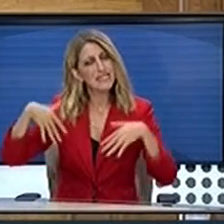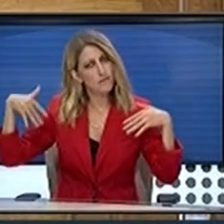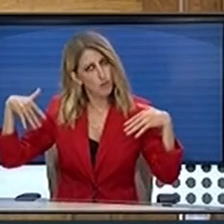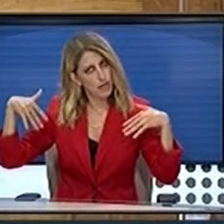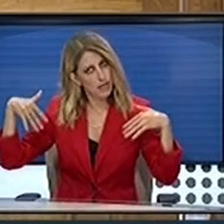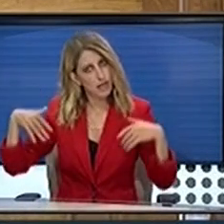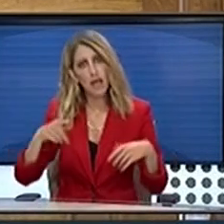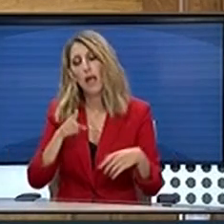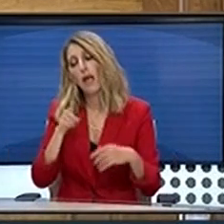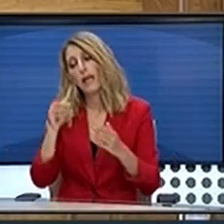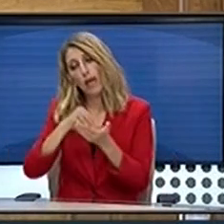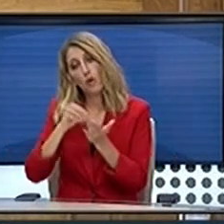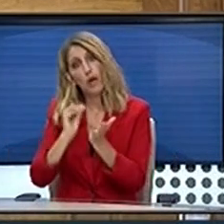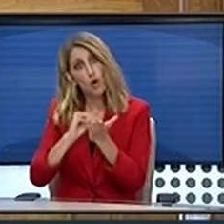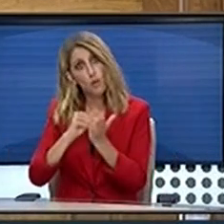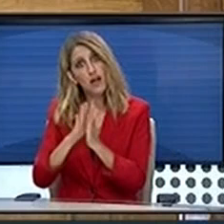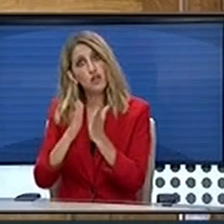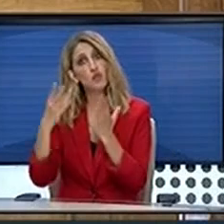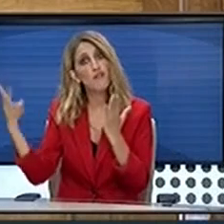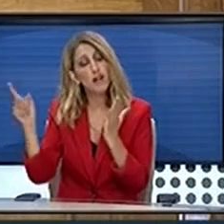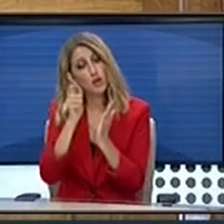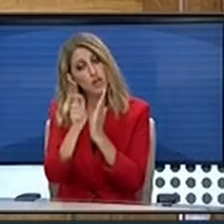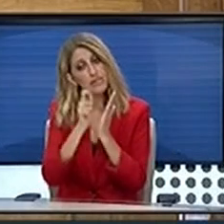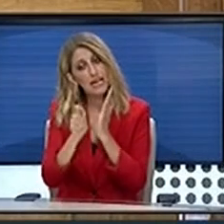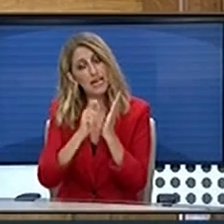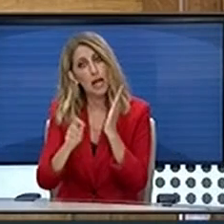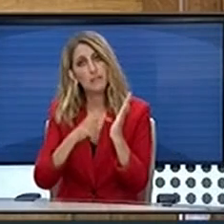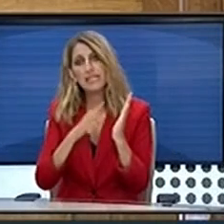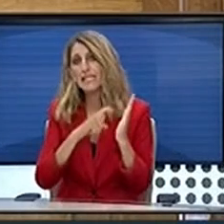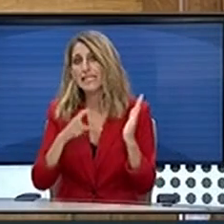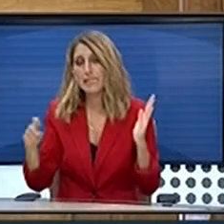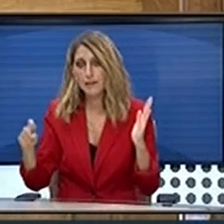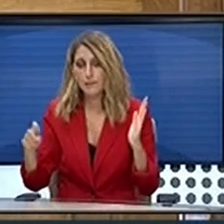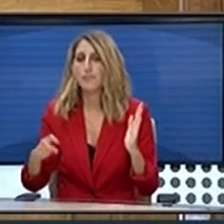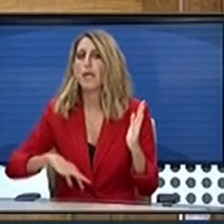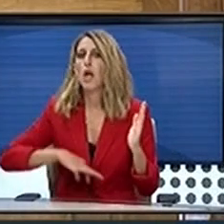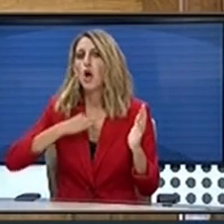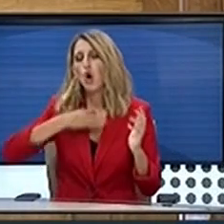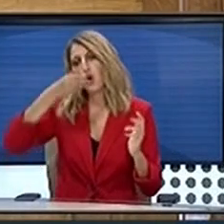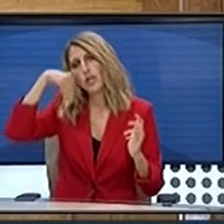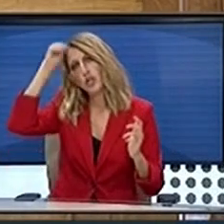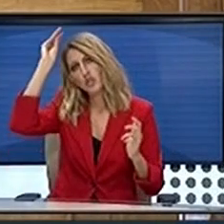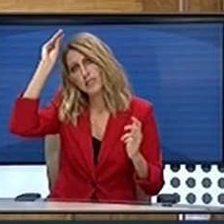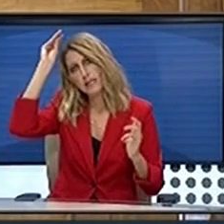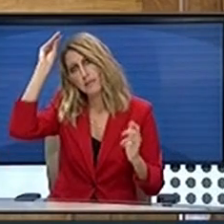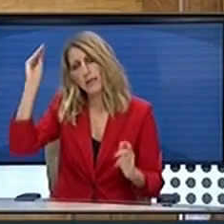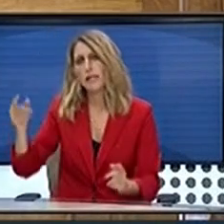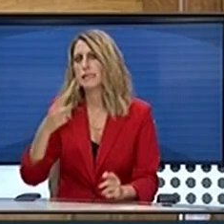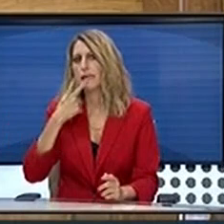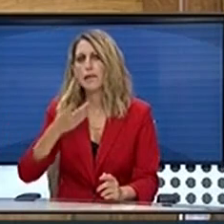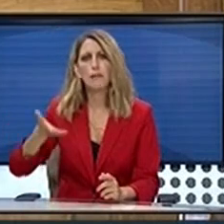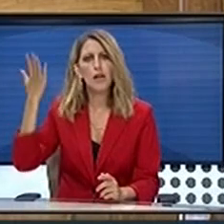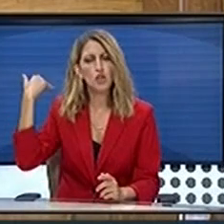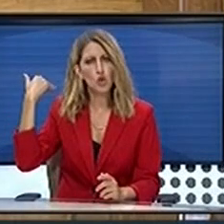και διαβάζω επιλέξει. Άκουσα τον κύριο Τσίπρα να αναφέρεται στην περίοδο του κύριου Ρουμπάτη ως μία